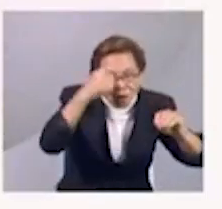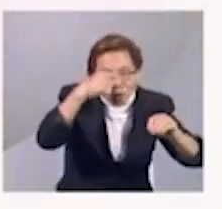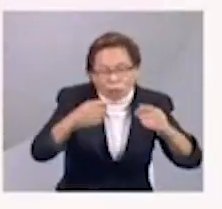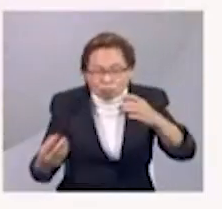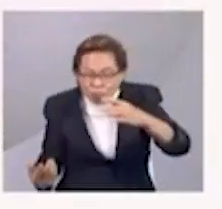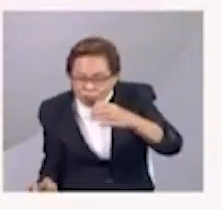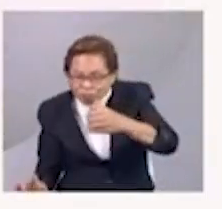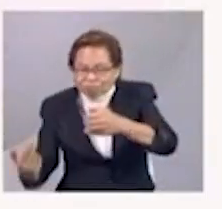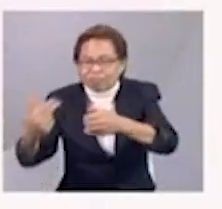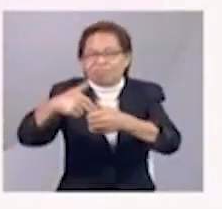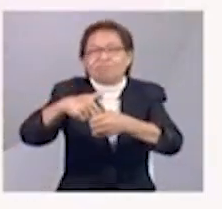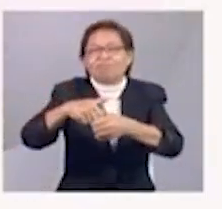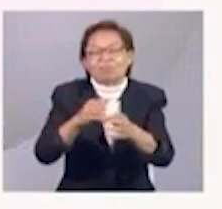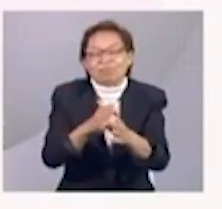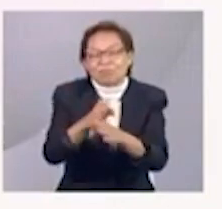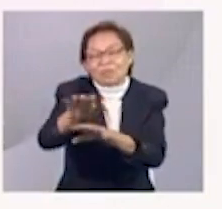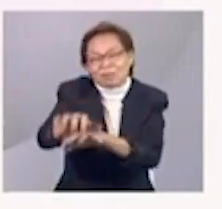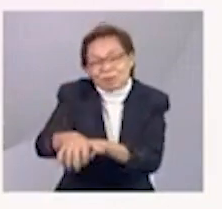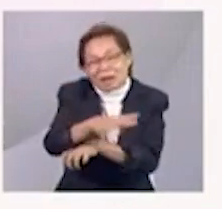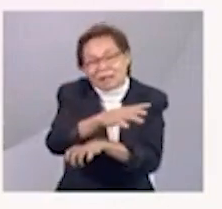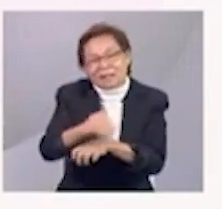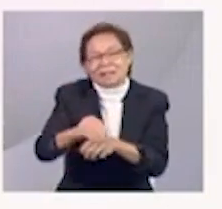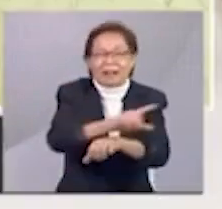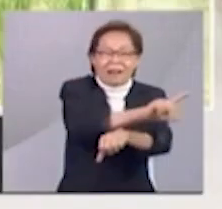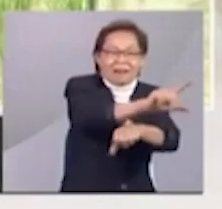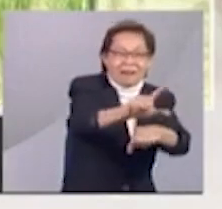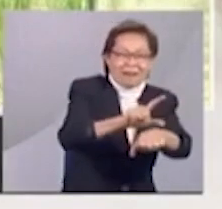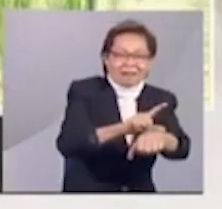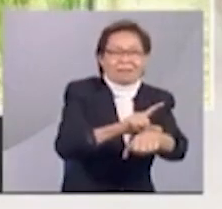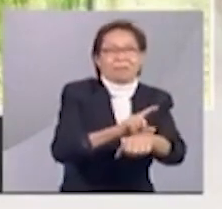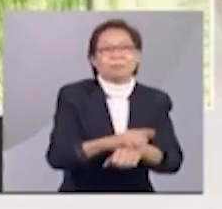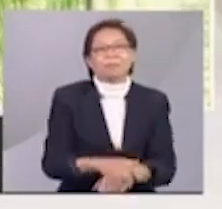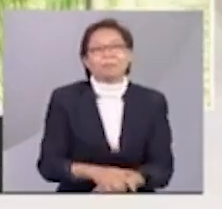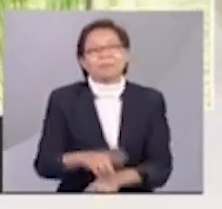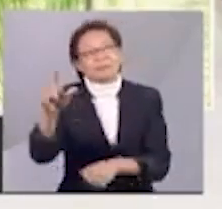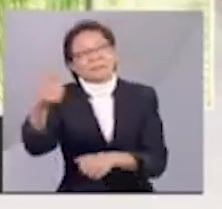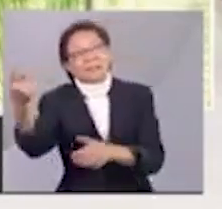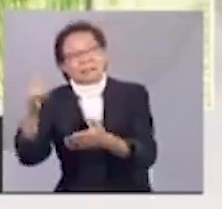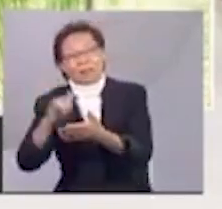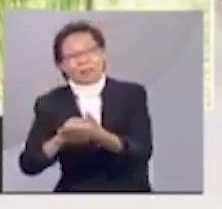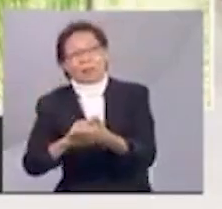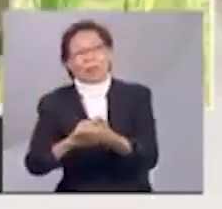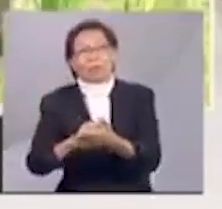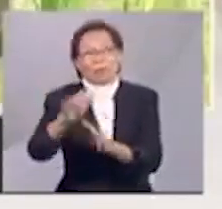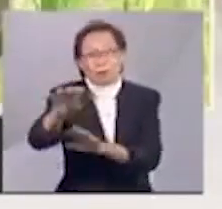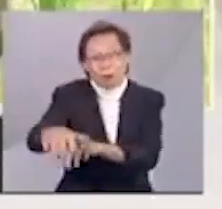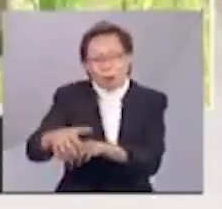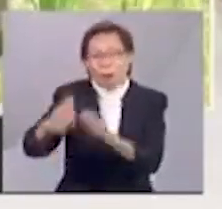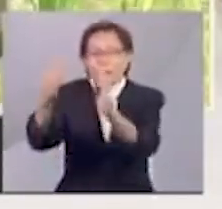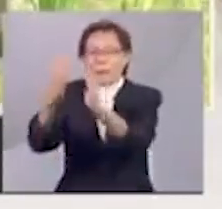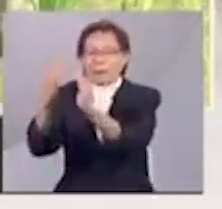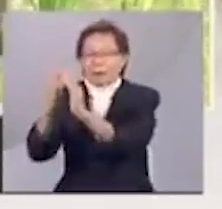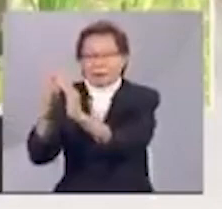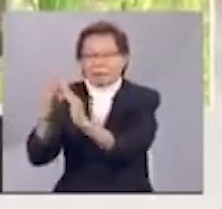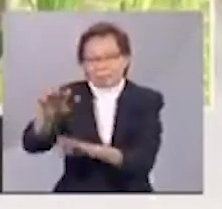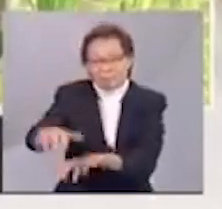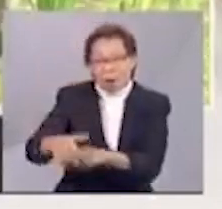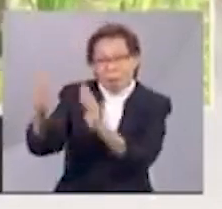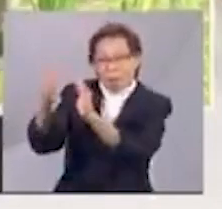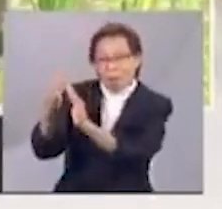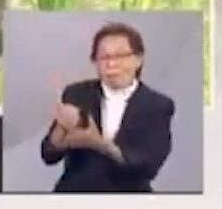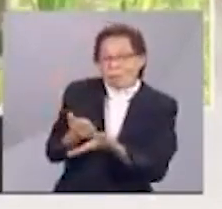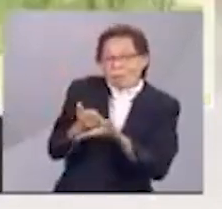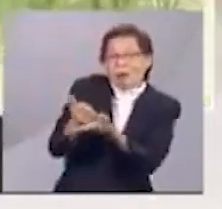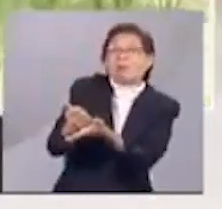mencuri bidang pertanian dan peladangan Selain itu pengusaha pertanian Banda juga akan